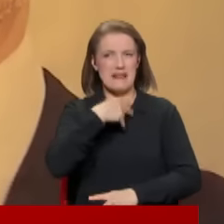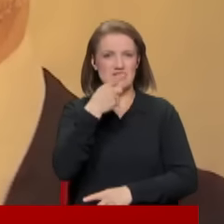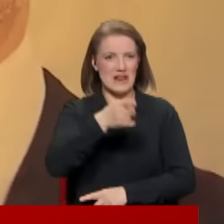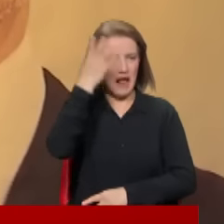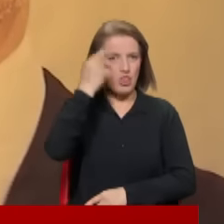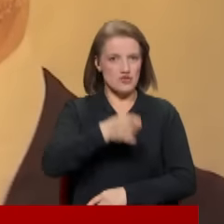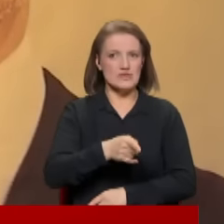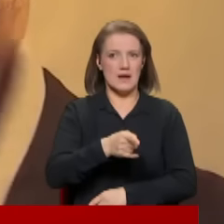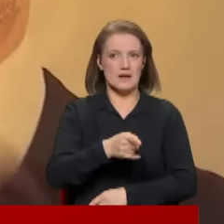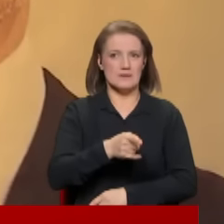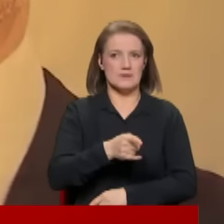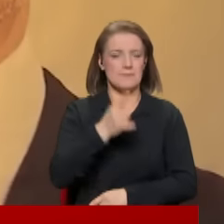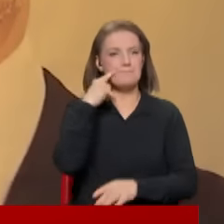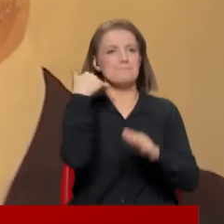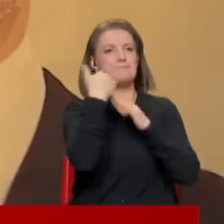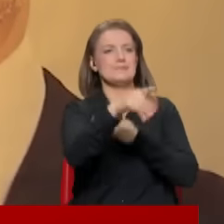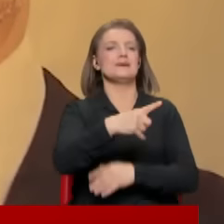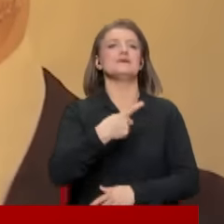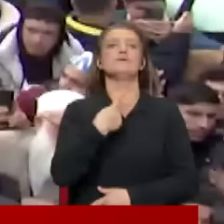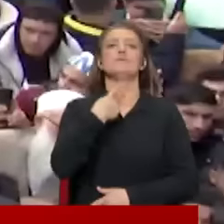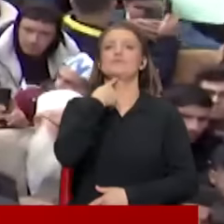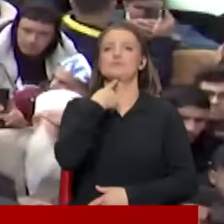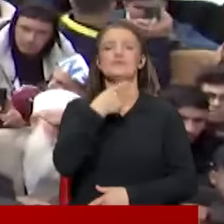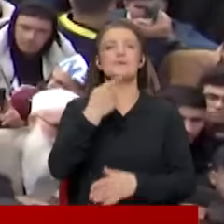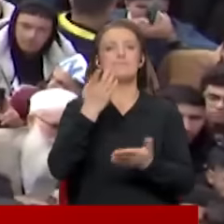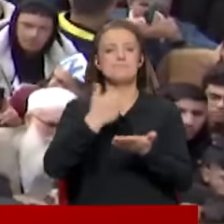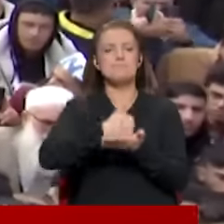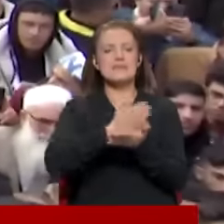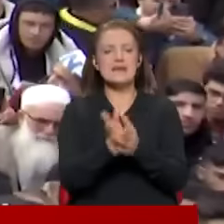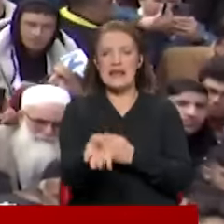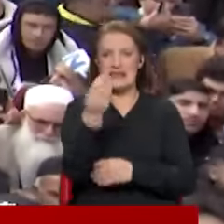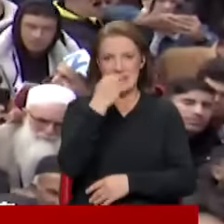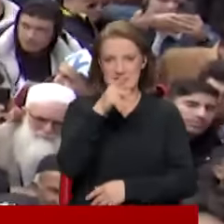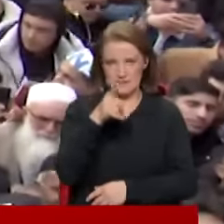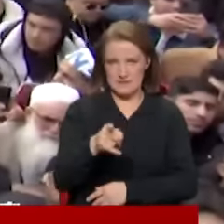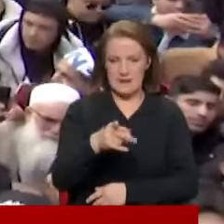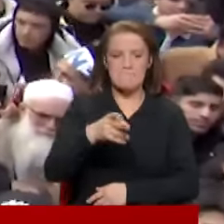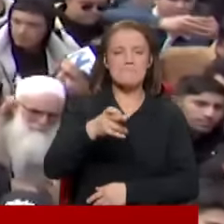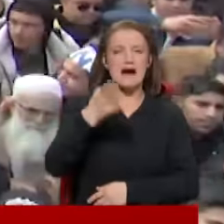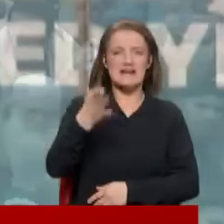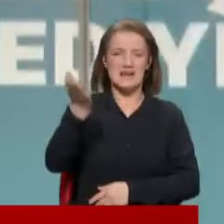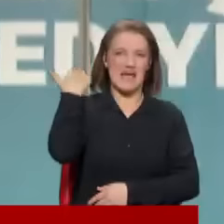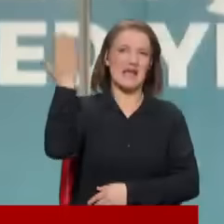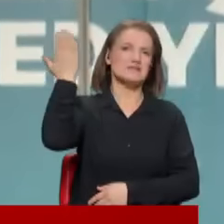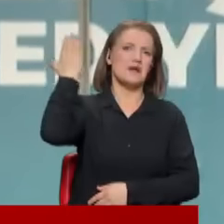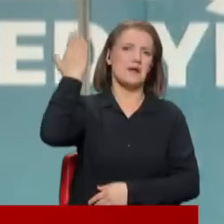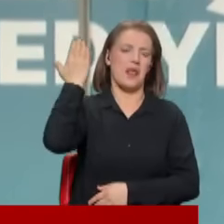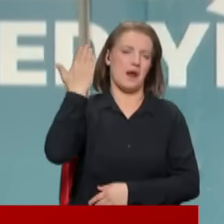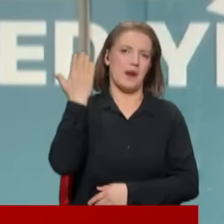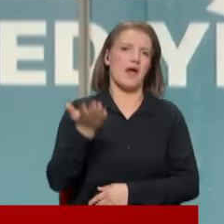belediyecilik anlayışından milletimiz bıkıp usanmış. Miras yedisinden partimizin eskilerine